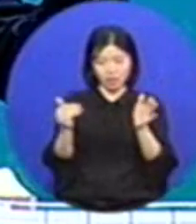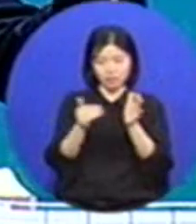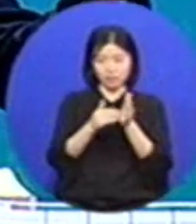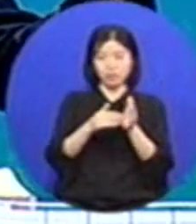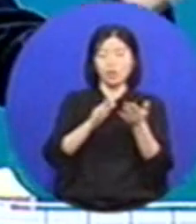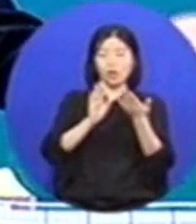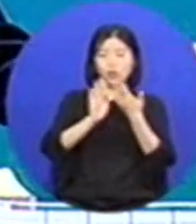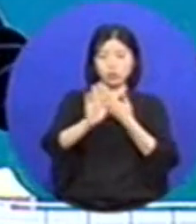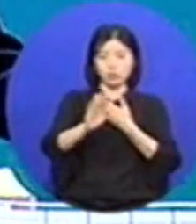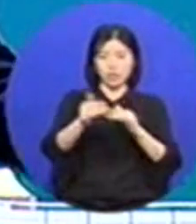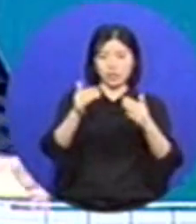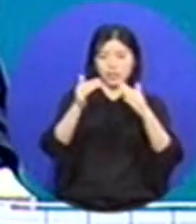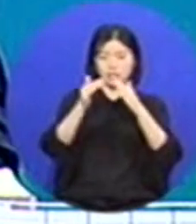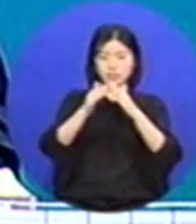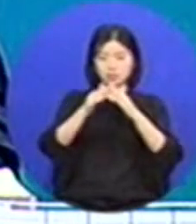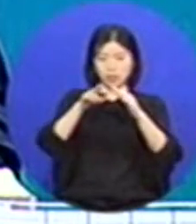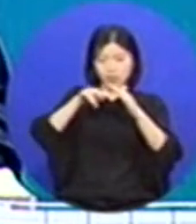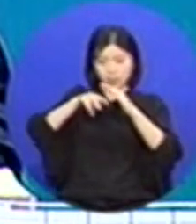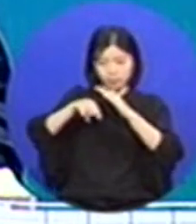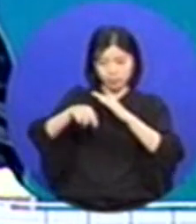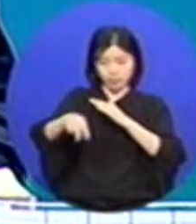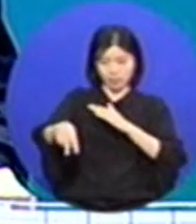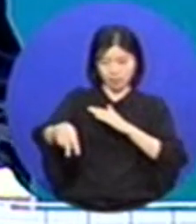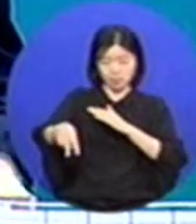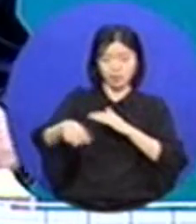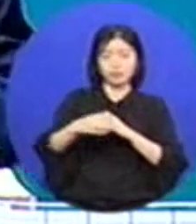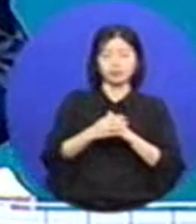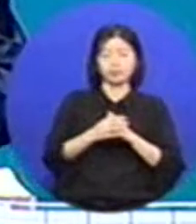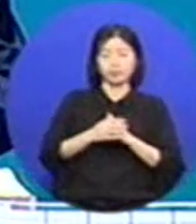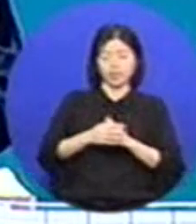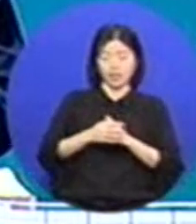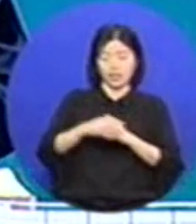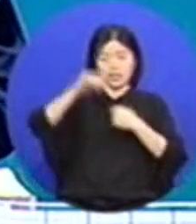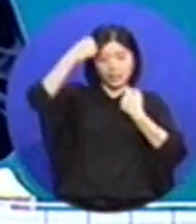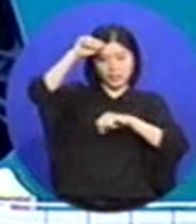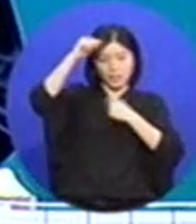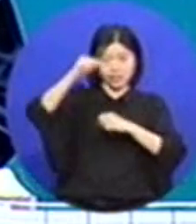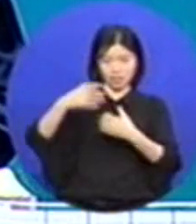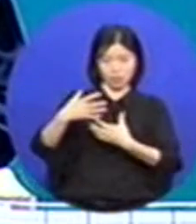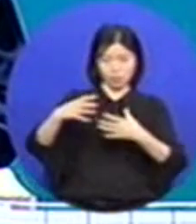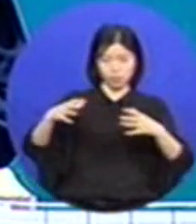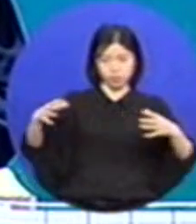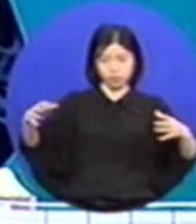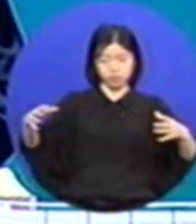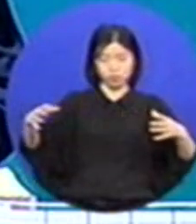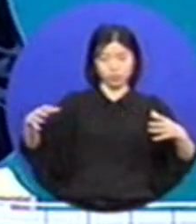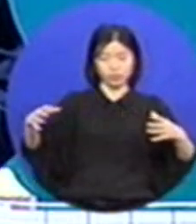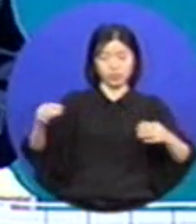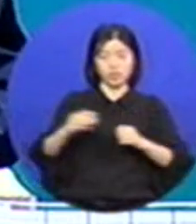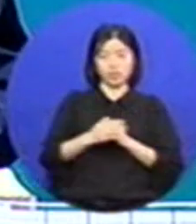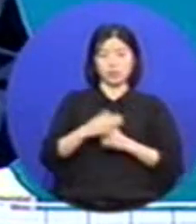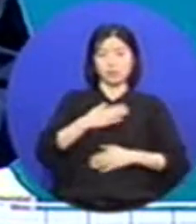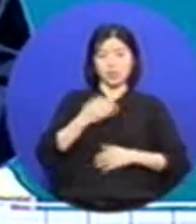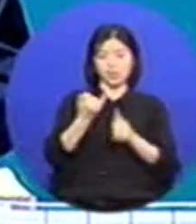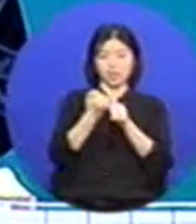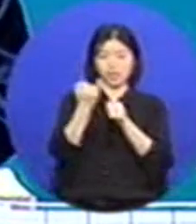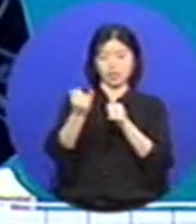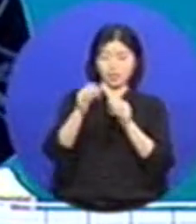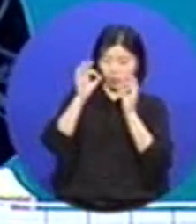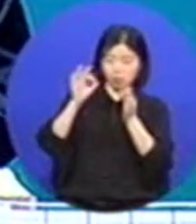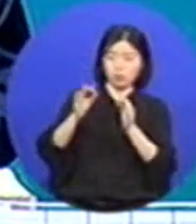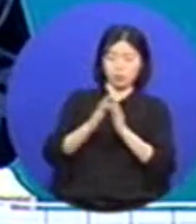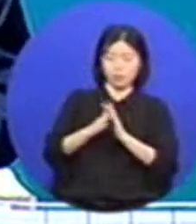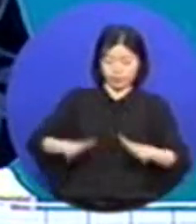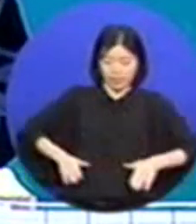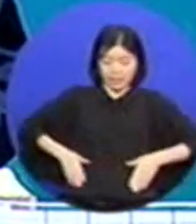그리고 이제 집에 내려가면 다리가 이렇게 부어요 그럼 제 아내가 따뜻한